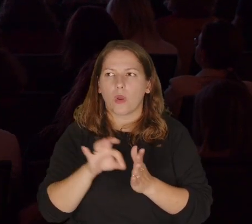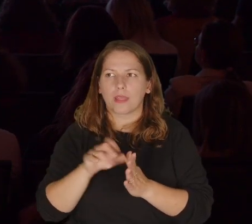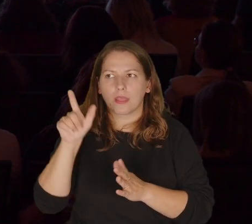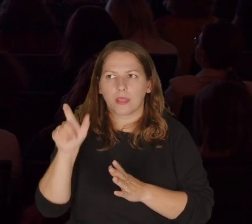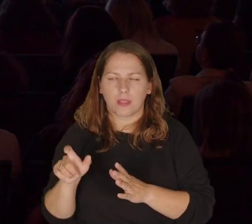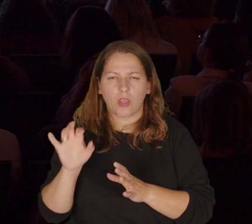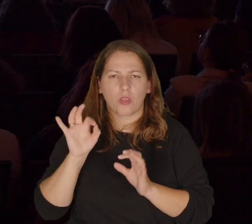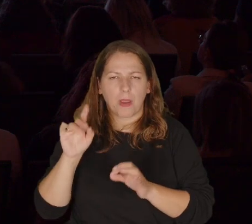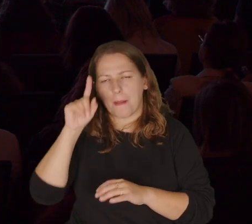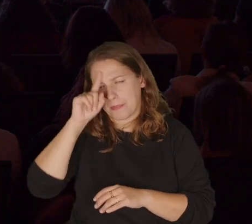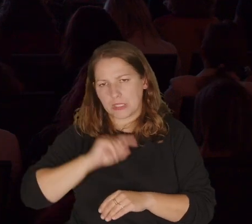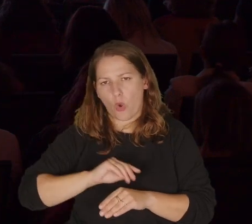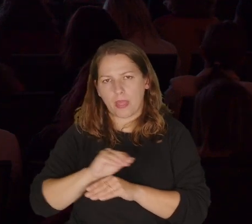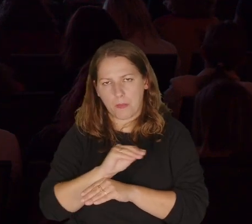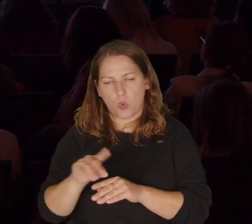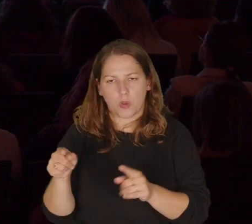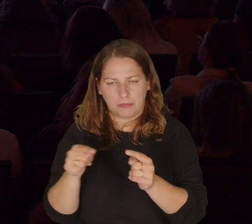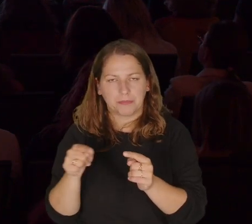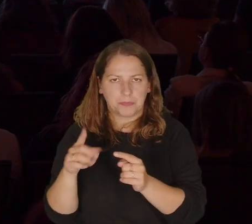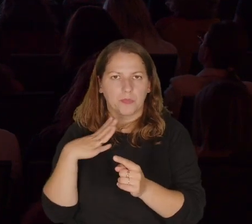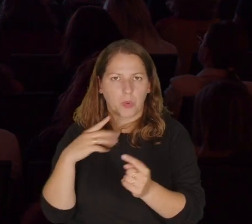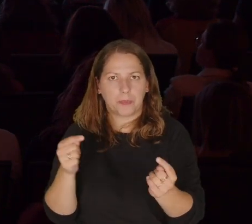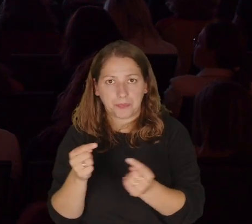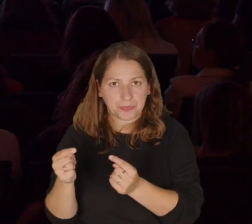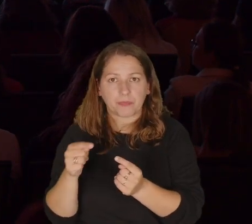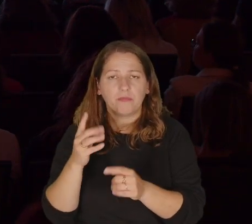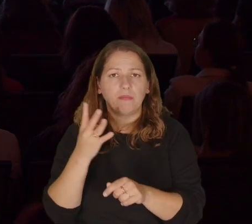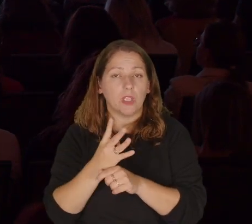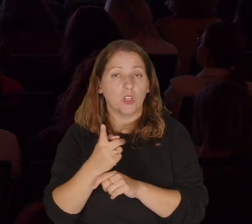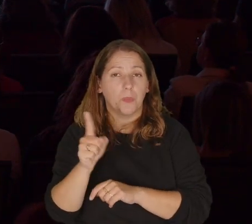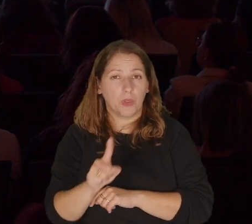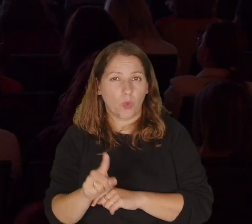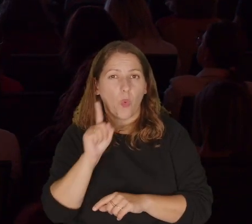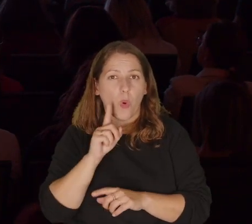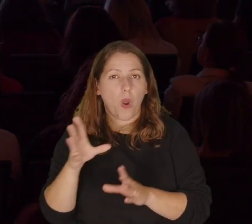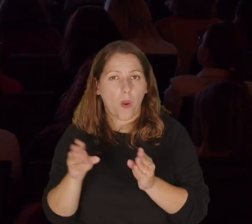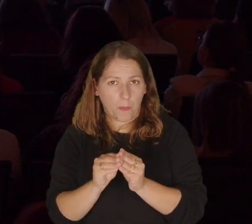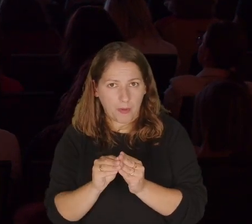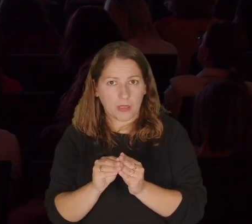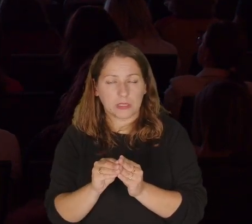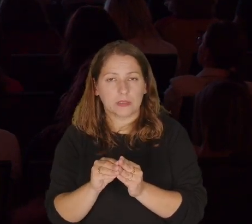taką dobrą psychoterapeutkę, która przez 40 minut z tym chłopcem,